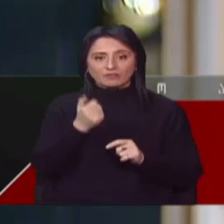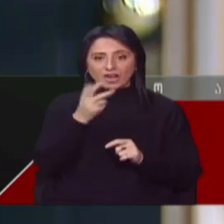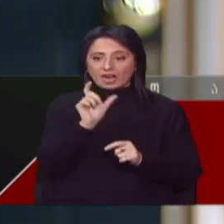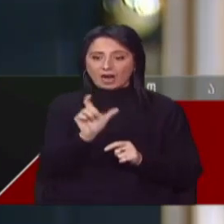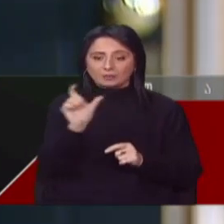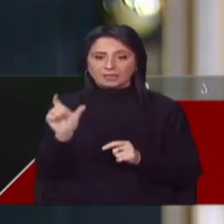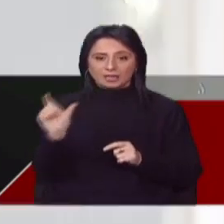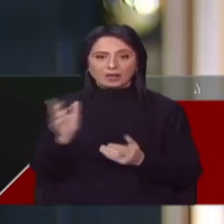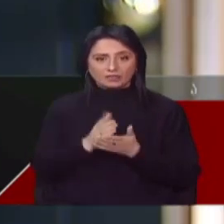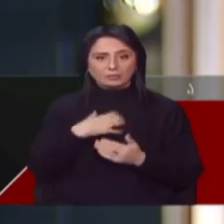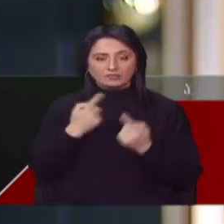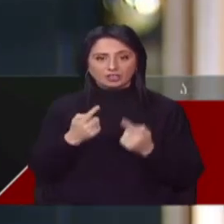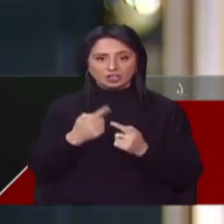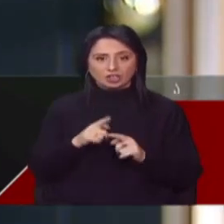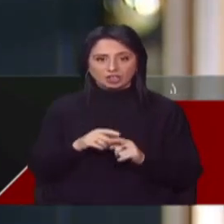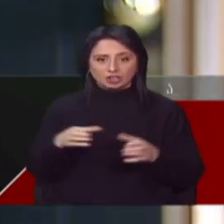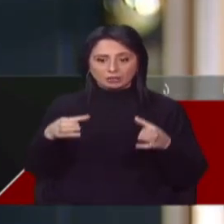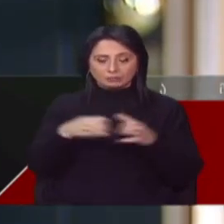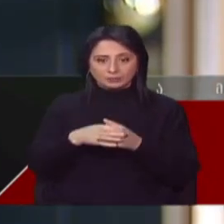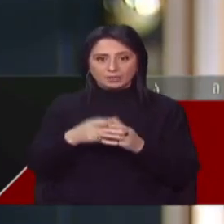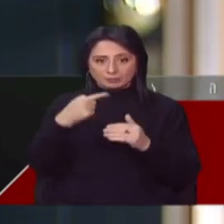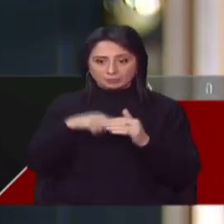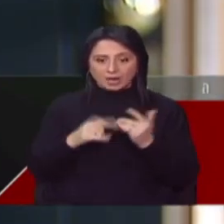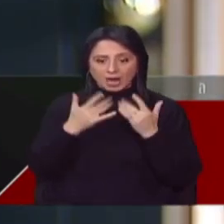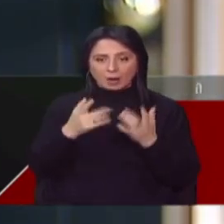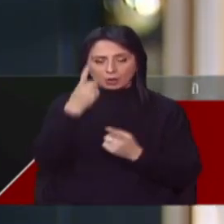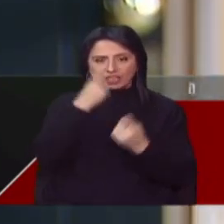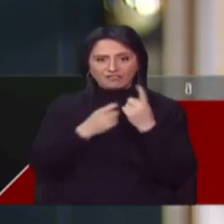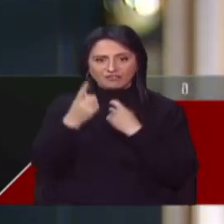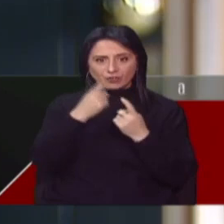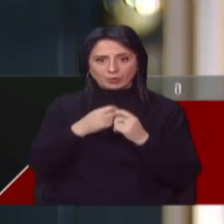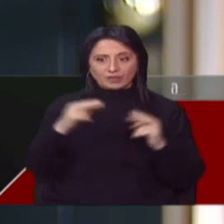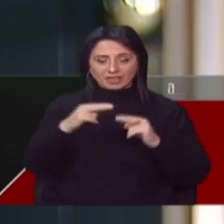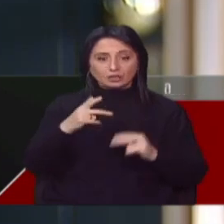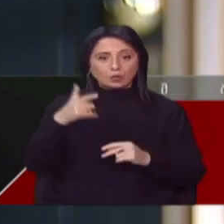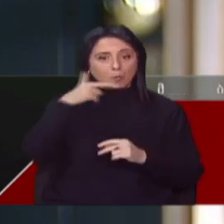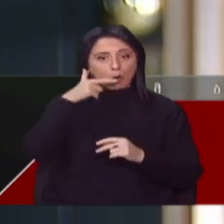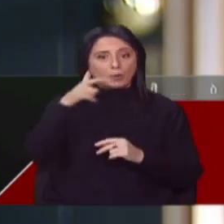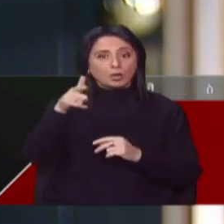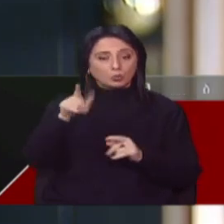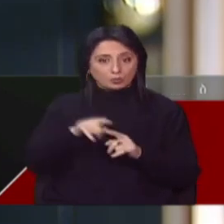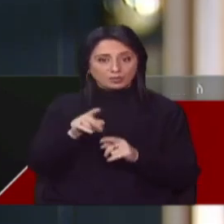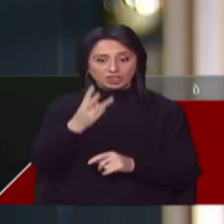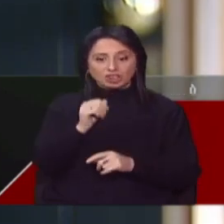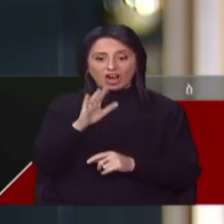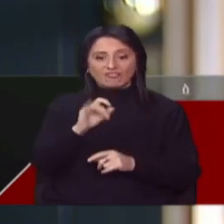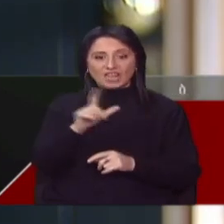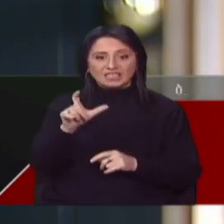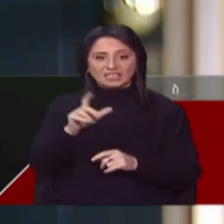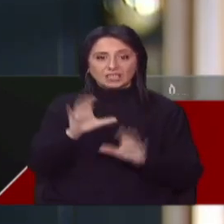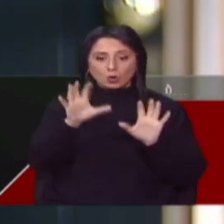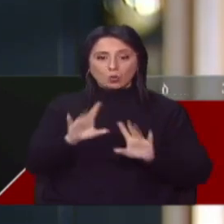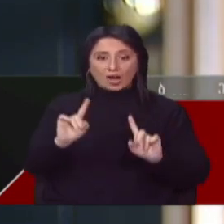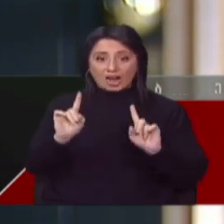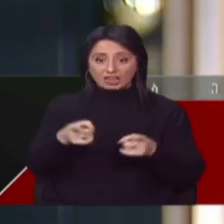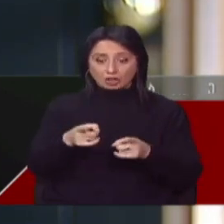რამდენიმე მათგანს. მობილური ოპერატორებიდან გამოთხოვილი ინფორმაციით დასტურდება როინ შავაძის უკანონო